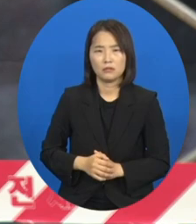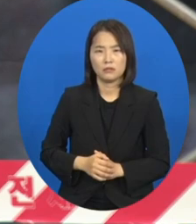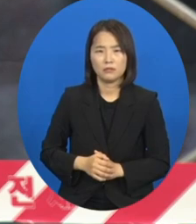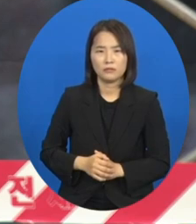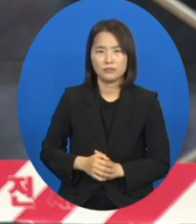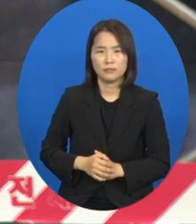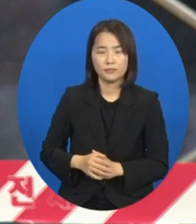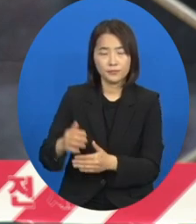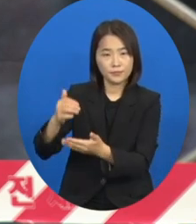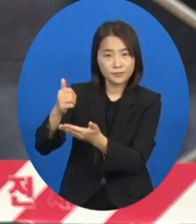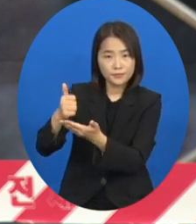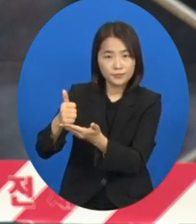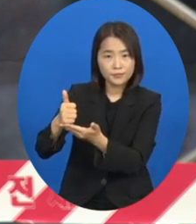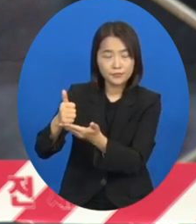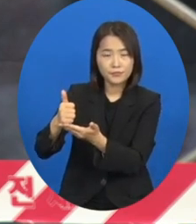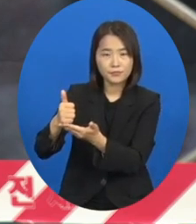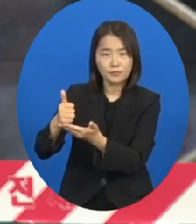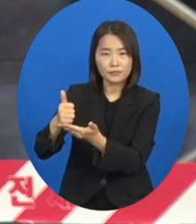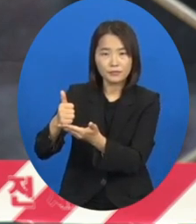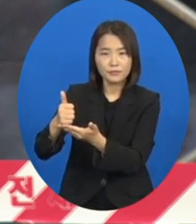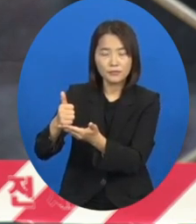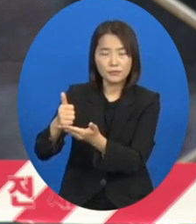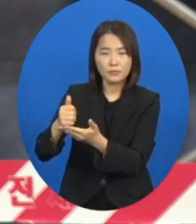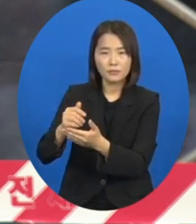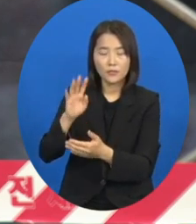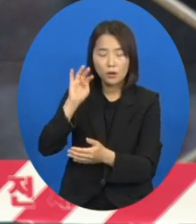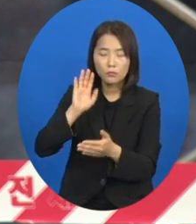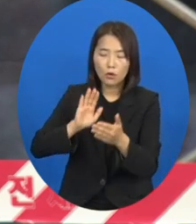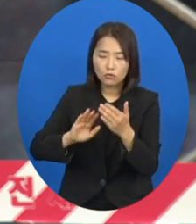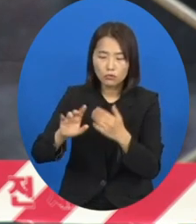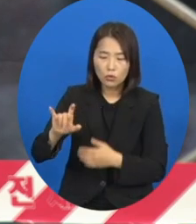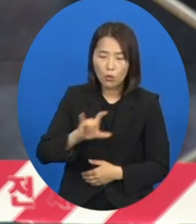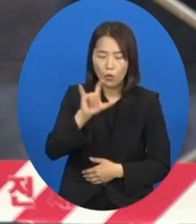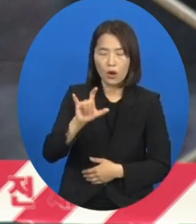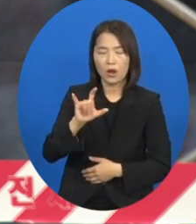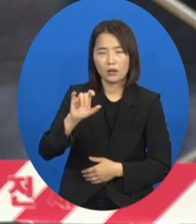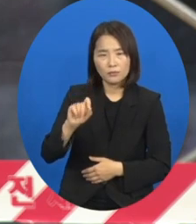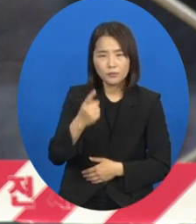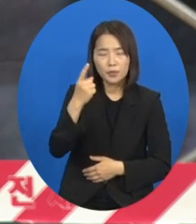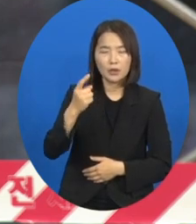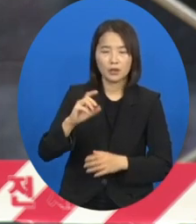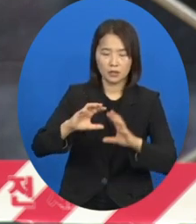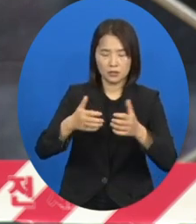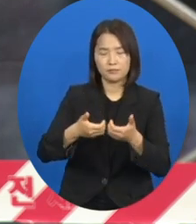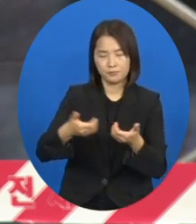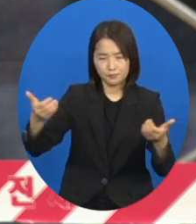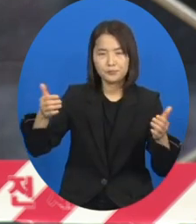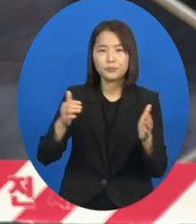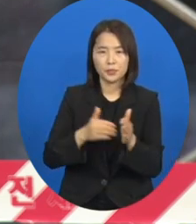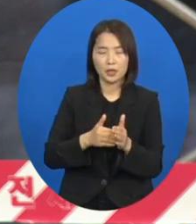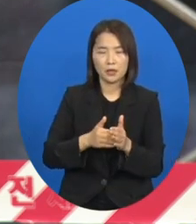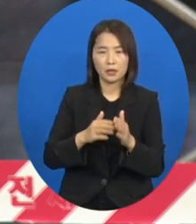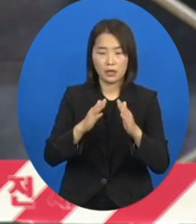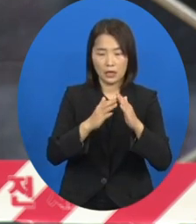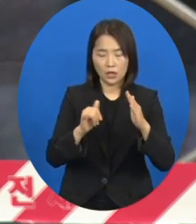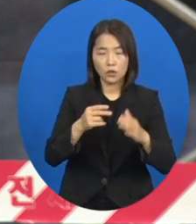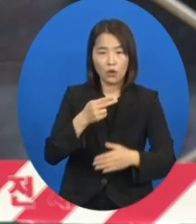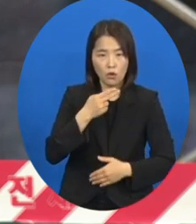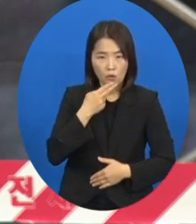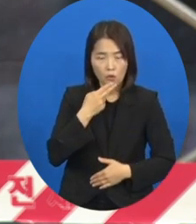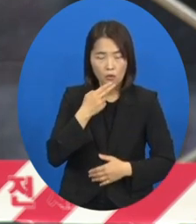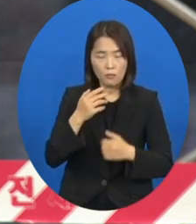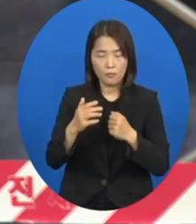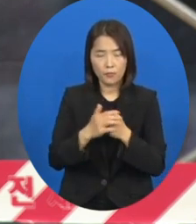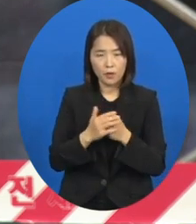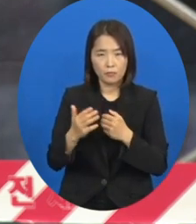이분의 얼마 되지 않아서 코로나로 인해서 수천하셨습니다. 직계가족이 없으셔서 시신을